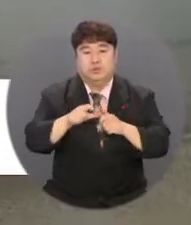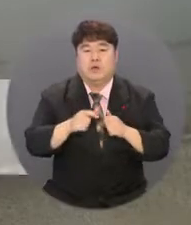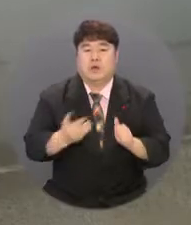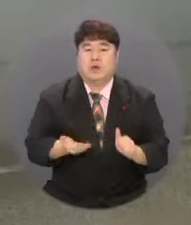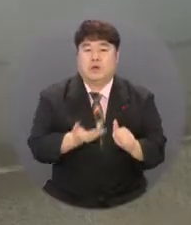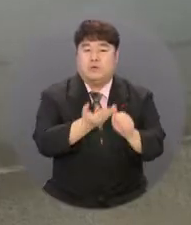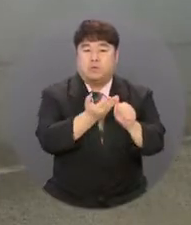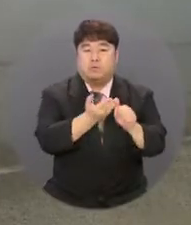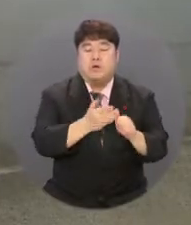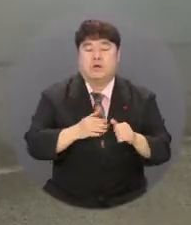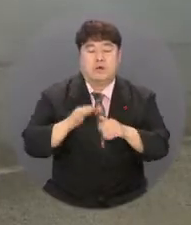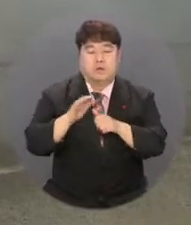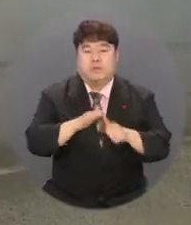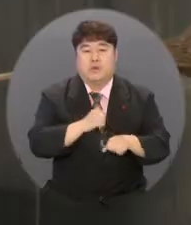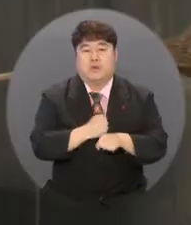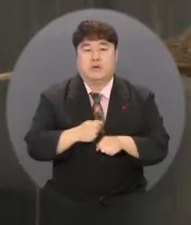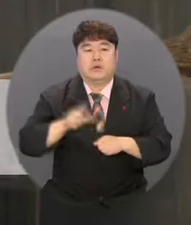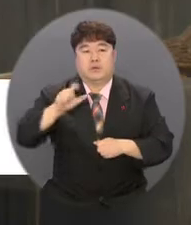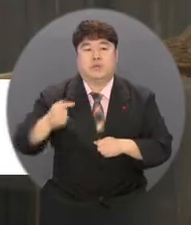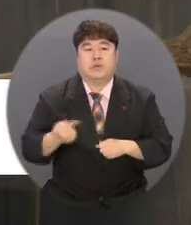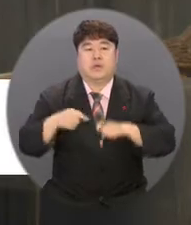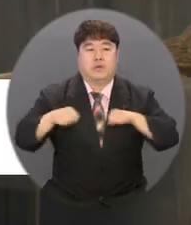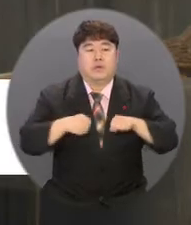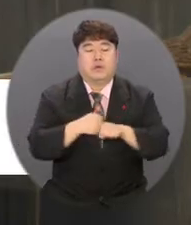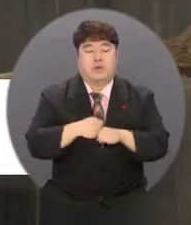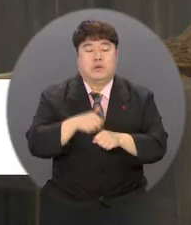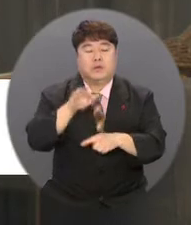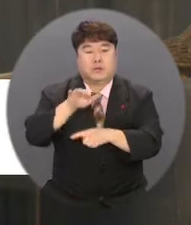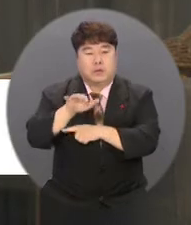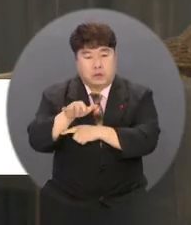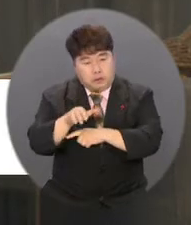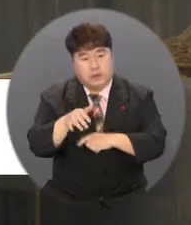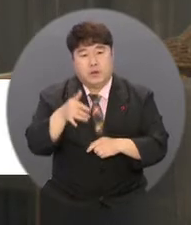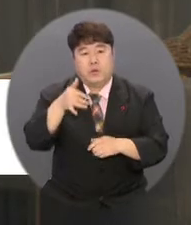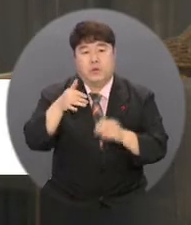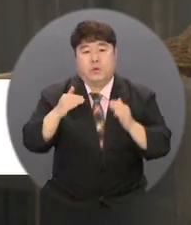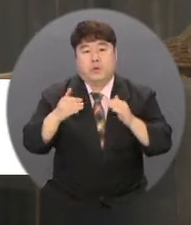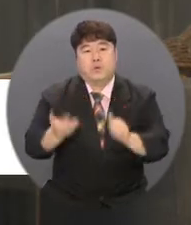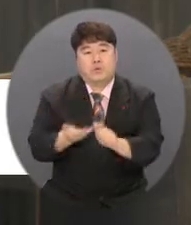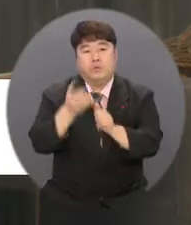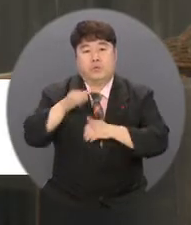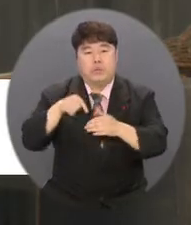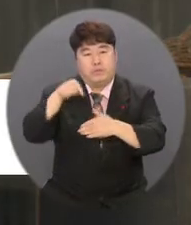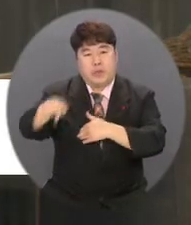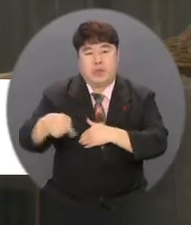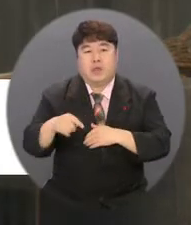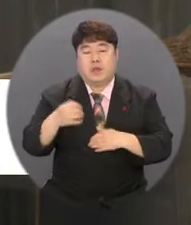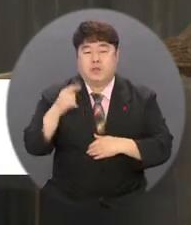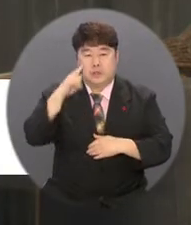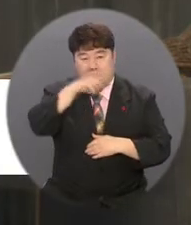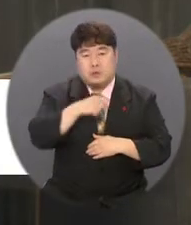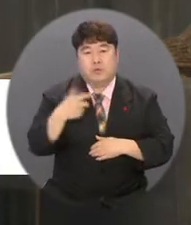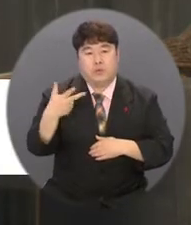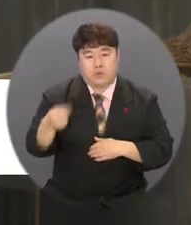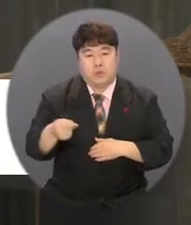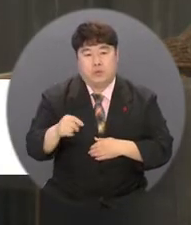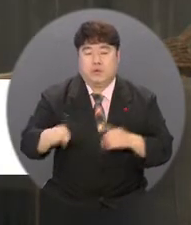고강도 조치에 나섰습니다. 농장 밖에 오염돼 있는 분변, 여러 가지